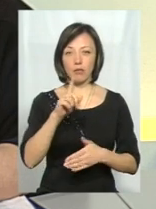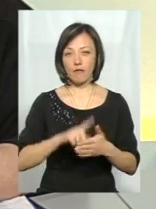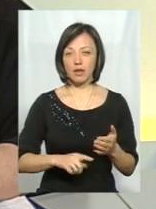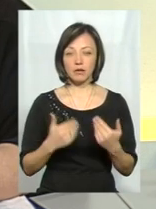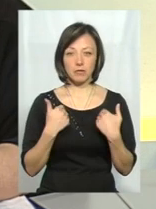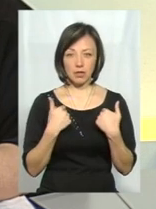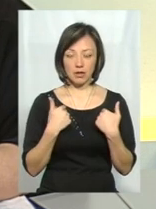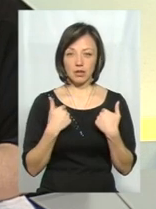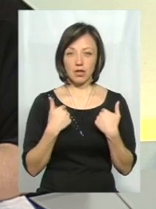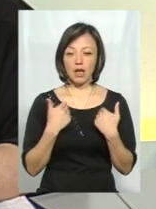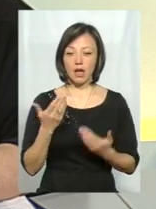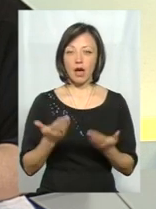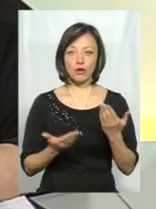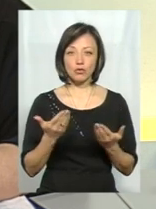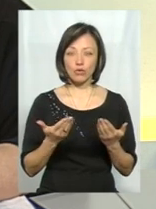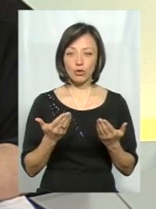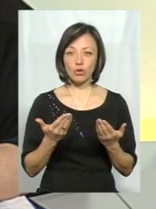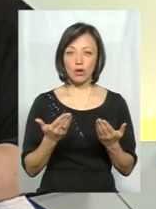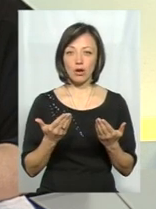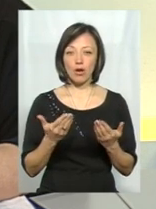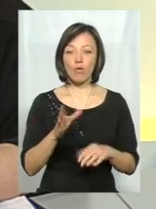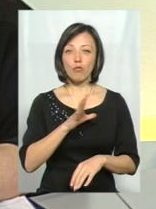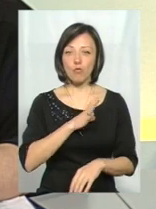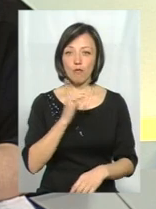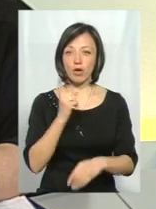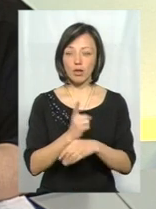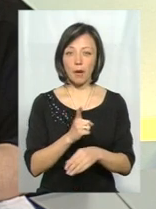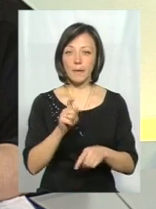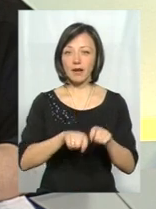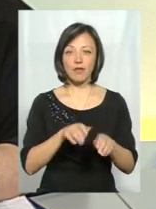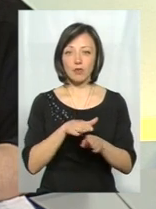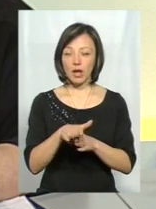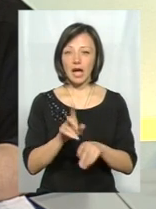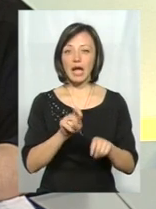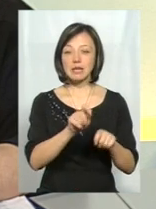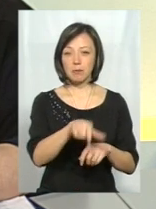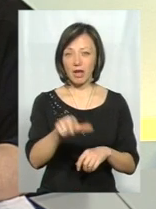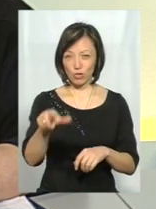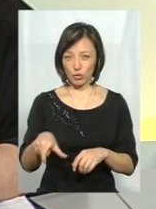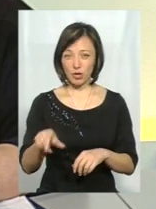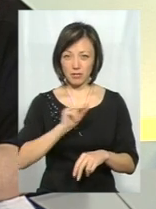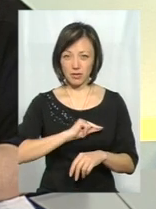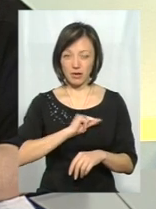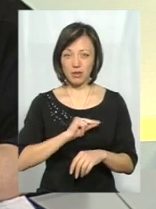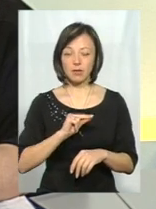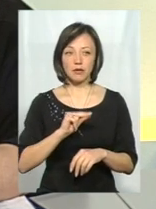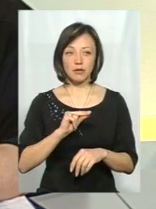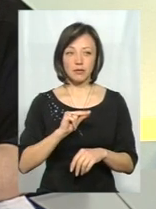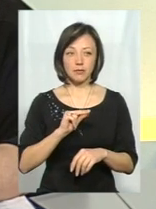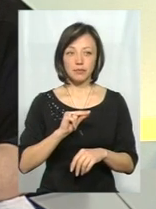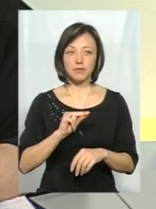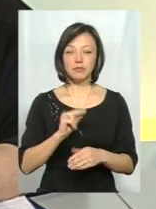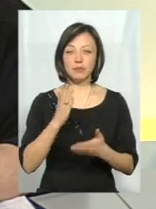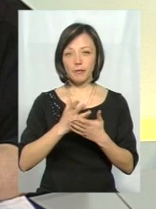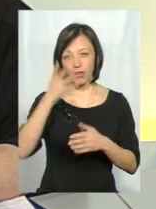мені, якщо не відбувався, був мораторій і перевірки не відбувалися, то інспектори набували